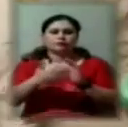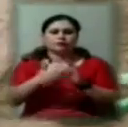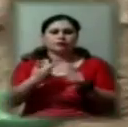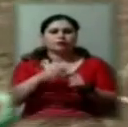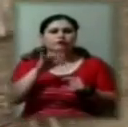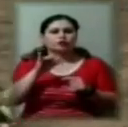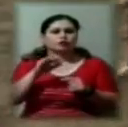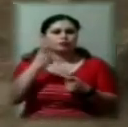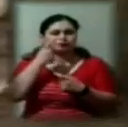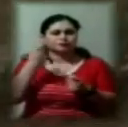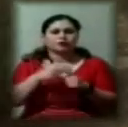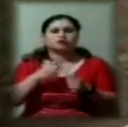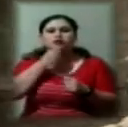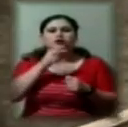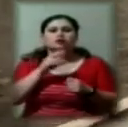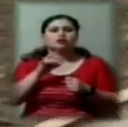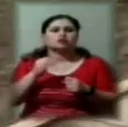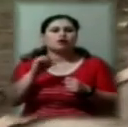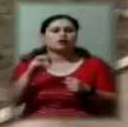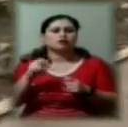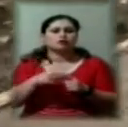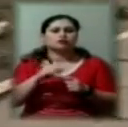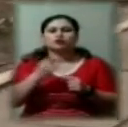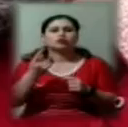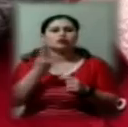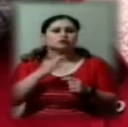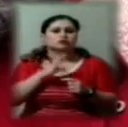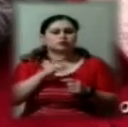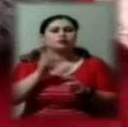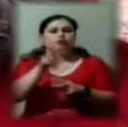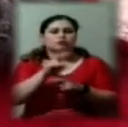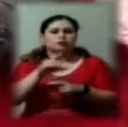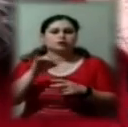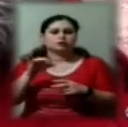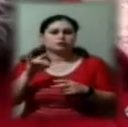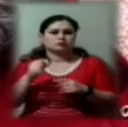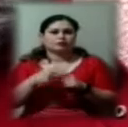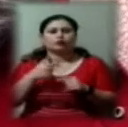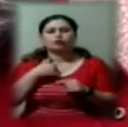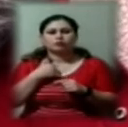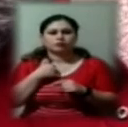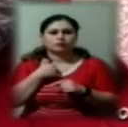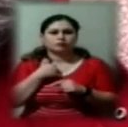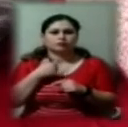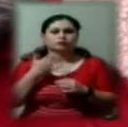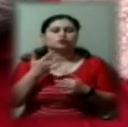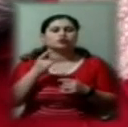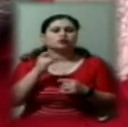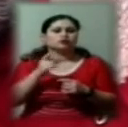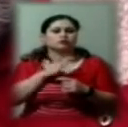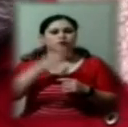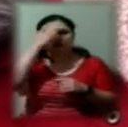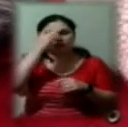Старшокласниця Анна говорить, що неодноразово зверталася до медсестри. У мене декілька разів боліла голова,